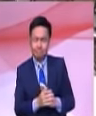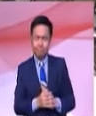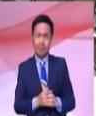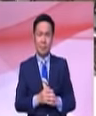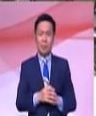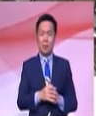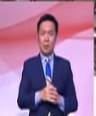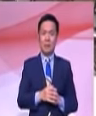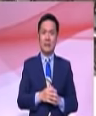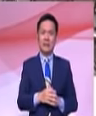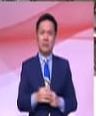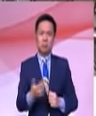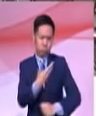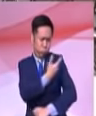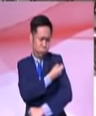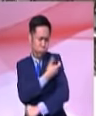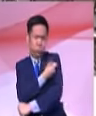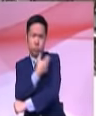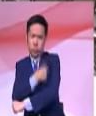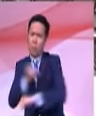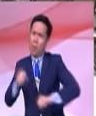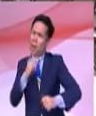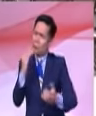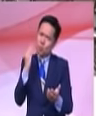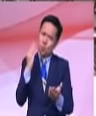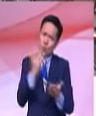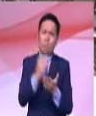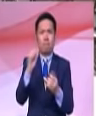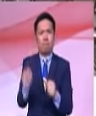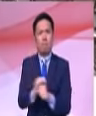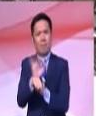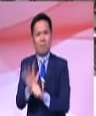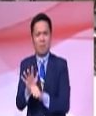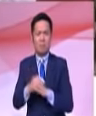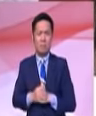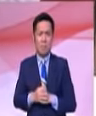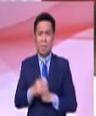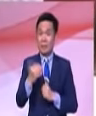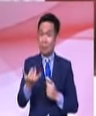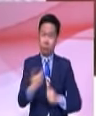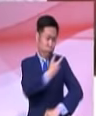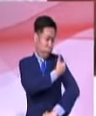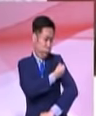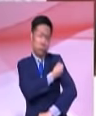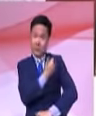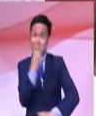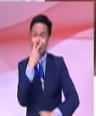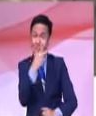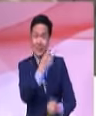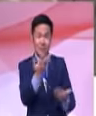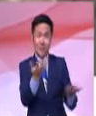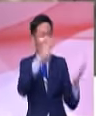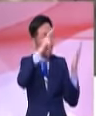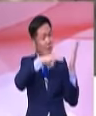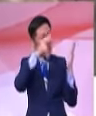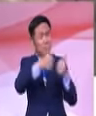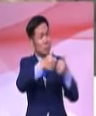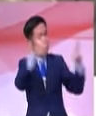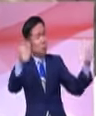daripada gejala COVID ini sekarang inilah. Karena ini sudah terbukti kalau kita baca di media,